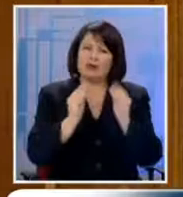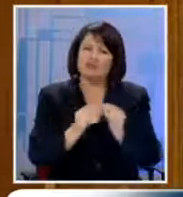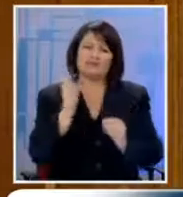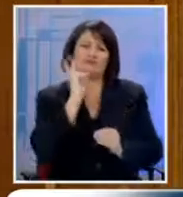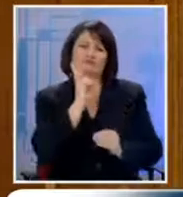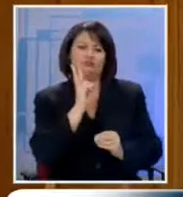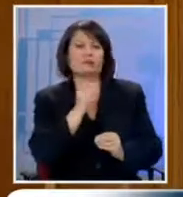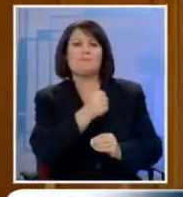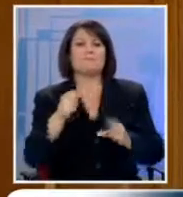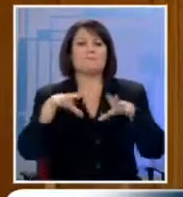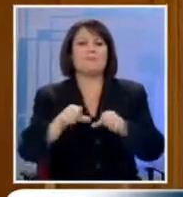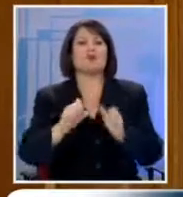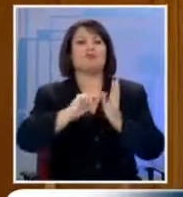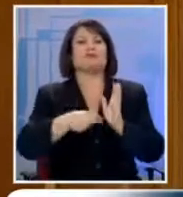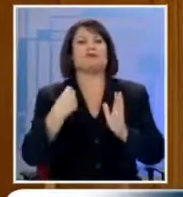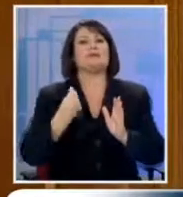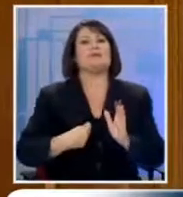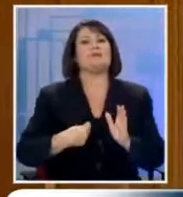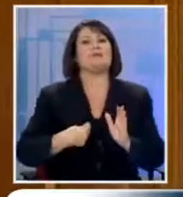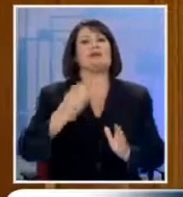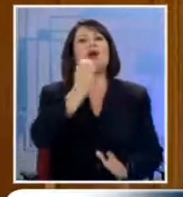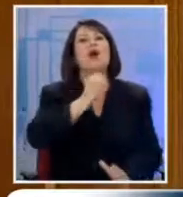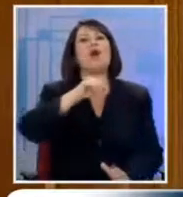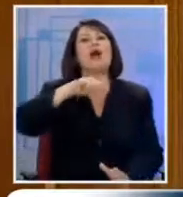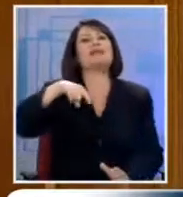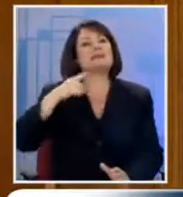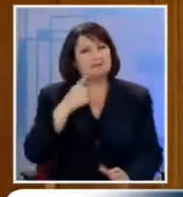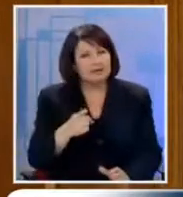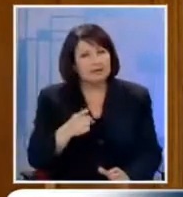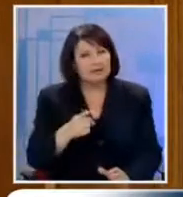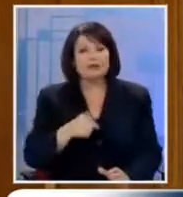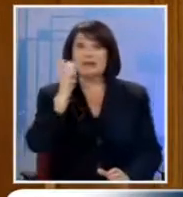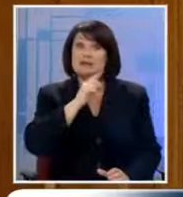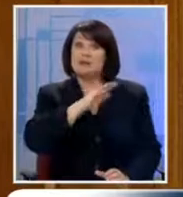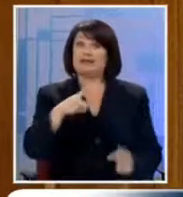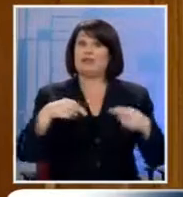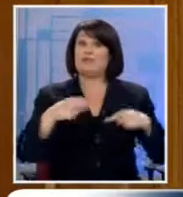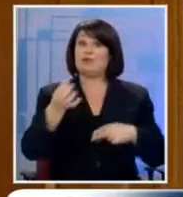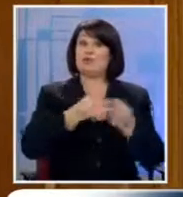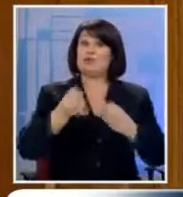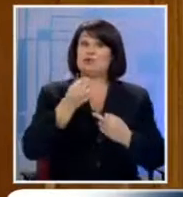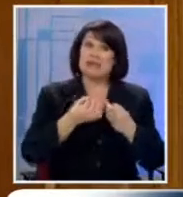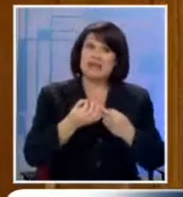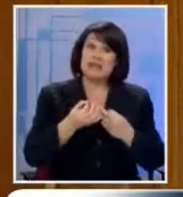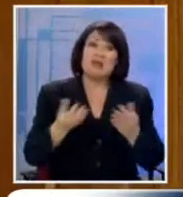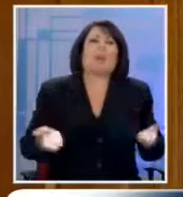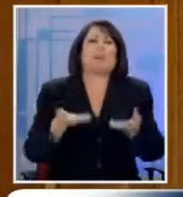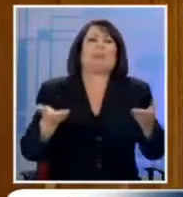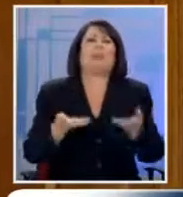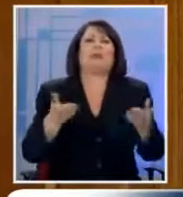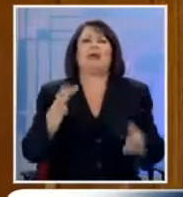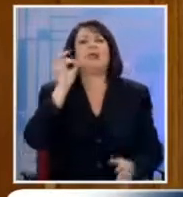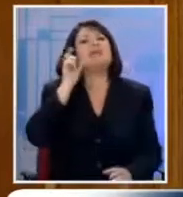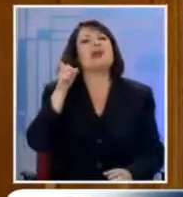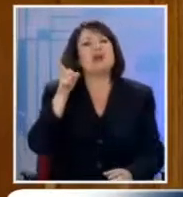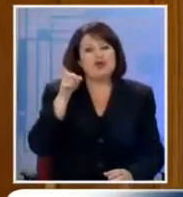της μονοπωλιακής σύμβασης του Δημοσίου με τον ΟΑΣ, και διαψεύδουμε τον Υφυπουργό που προχθές μίλησε για ελάμφρυνση των